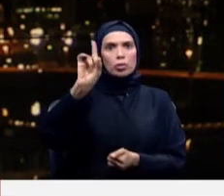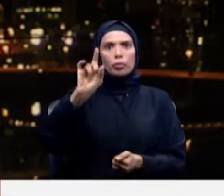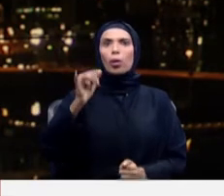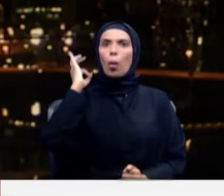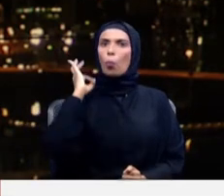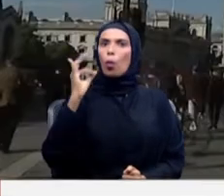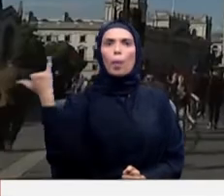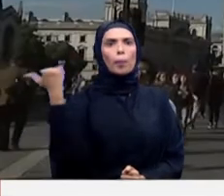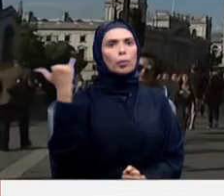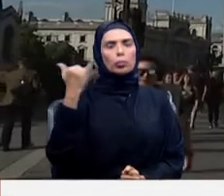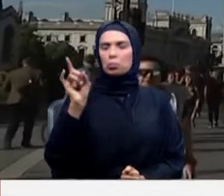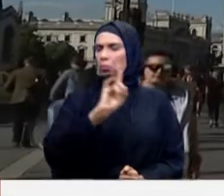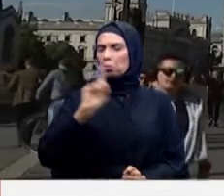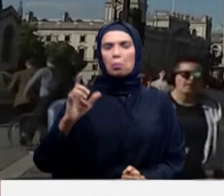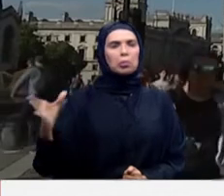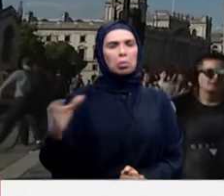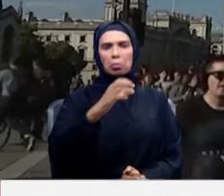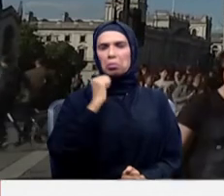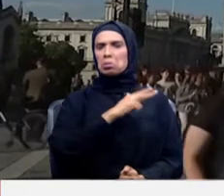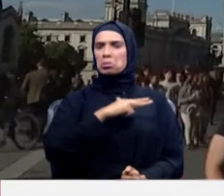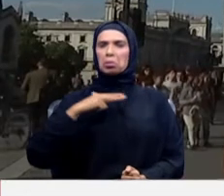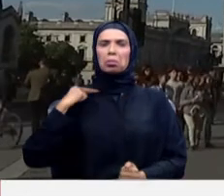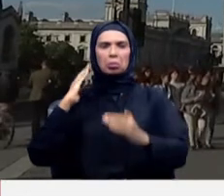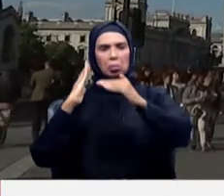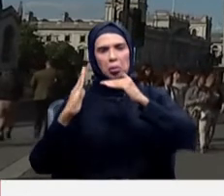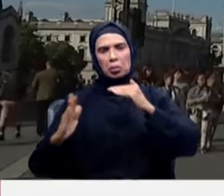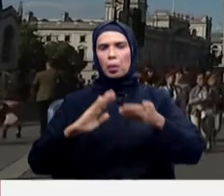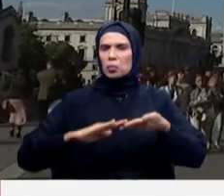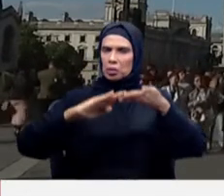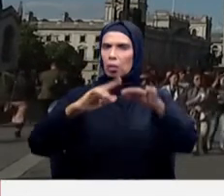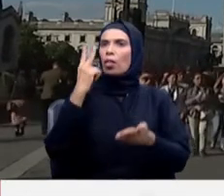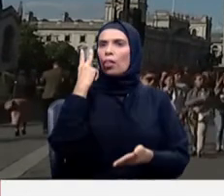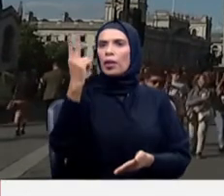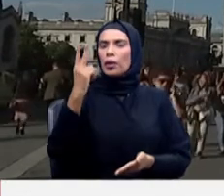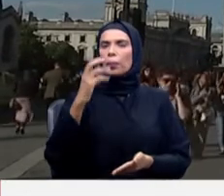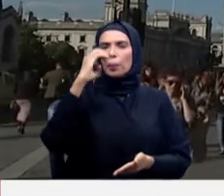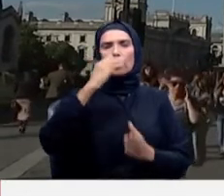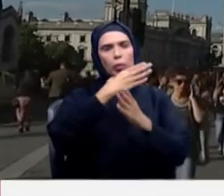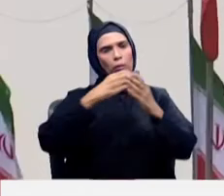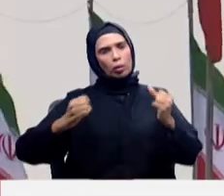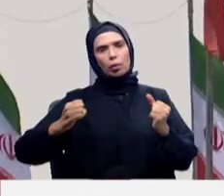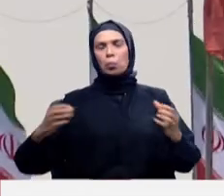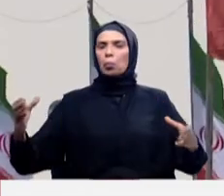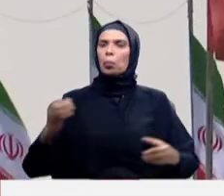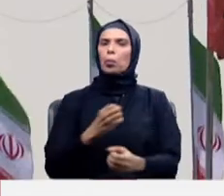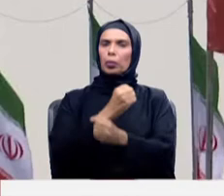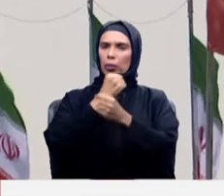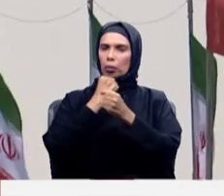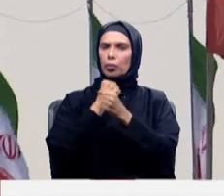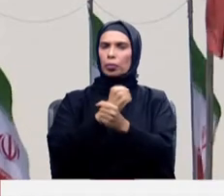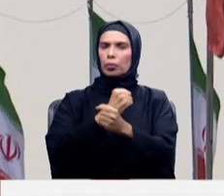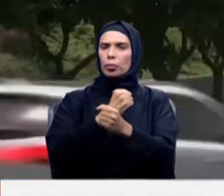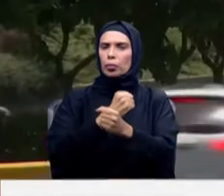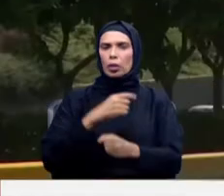مؤكدة أنها لا تملك سوى سلطات محدودة لمساعدة مزدوجي الجنسية إذا ألقي القبض عليهم. وقالت